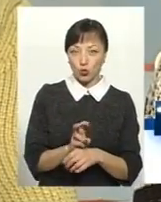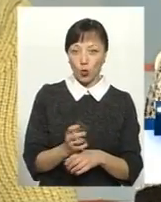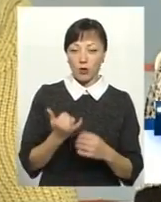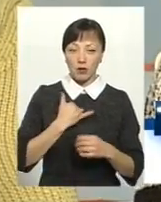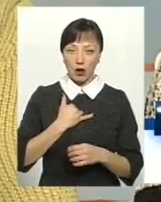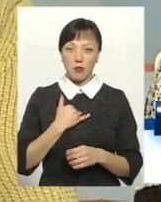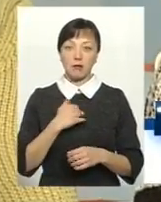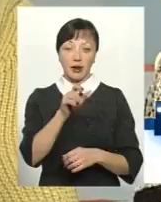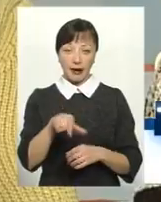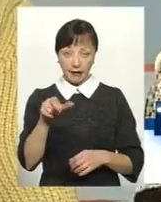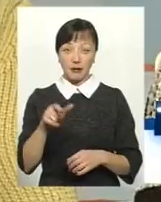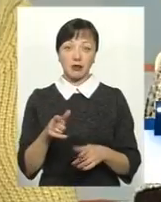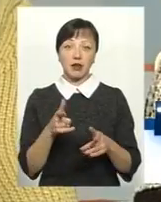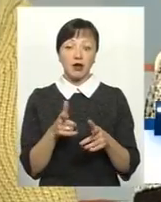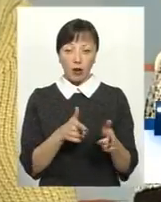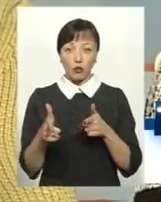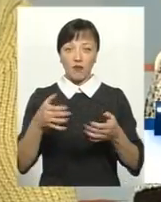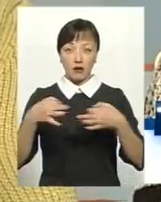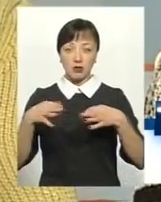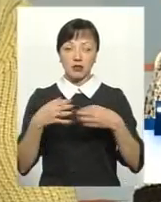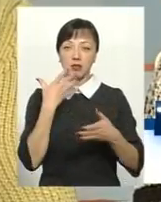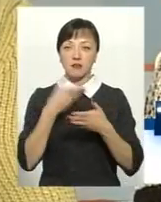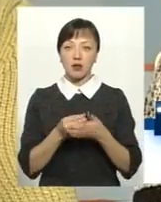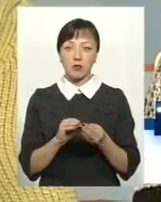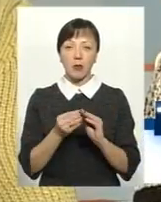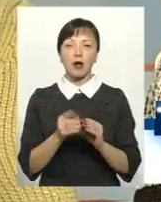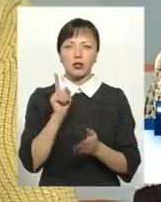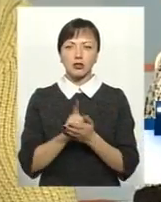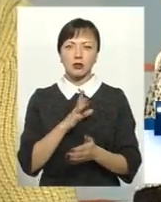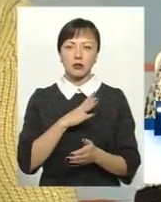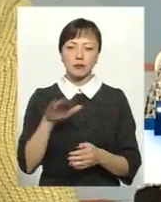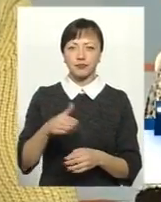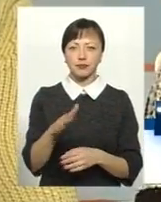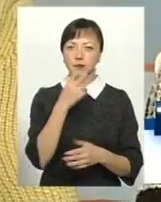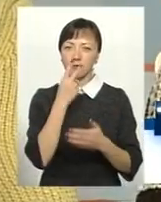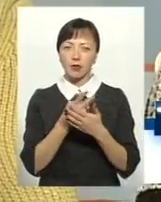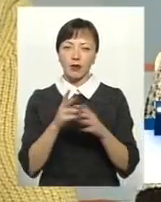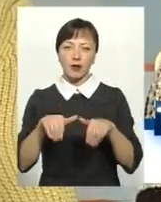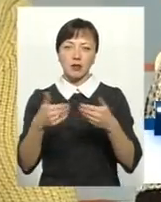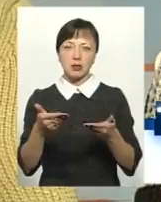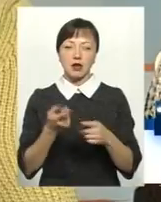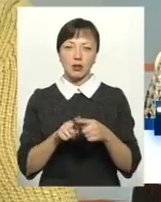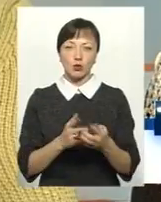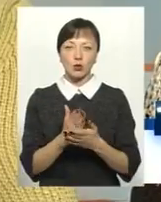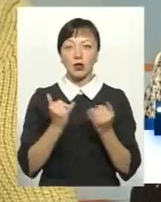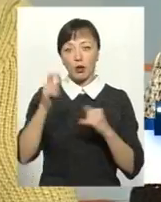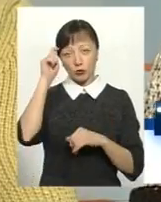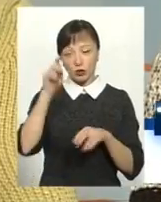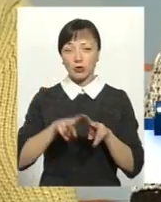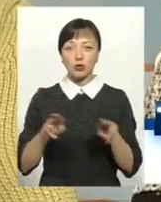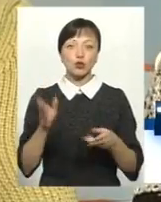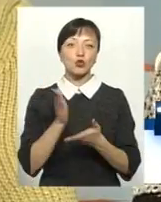к нам клиент, и он готов озвучить свою потребность. И мы должны быть гибкими, в оказании этих услуг. Для мужчин точно так